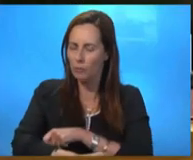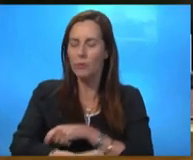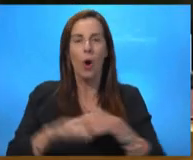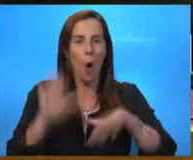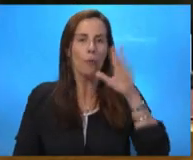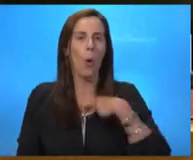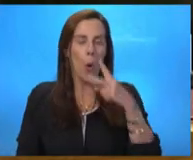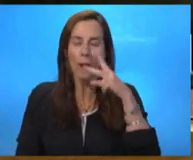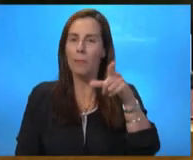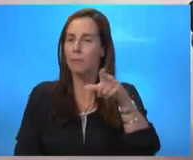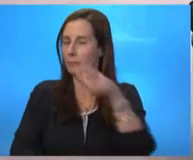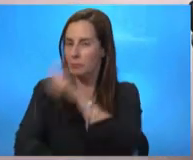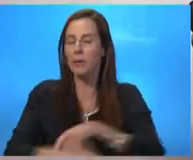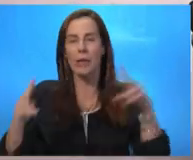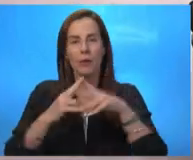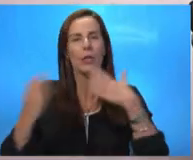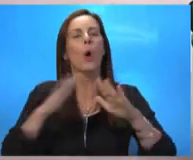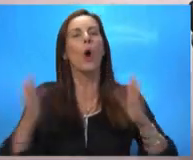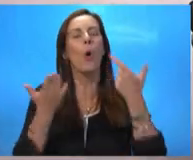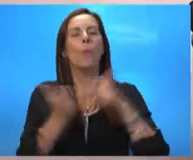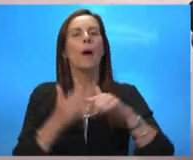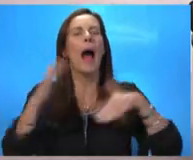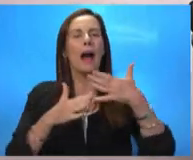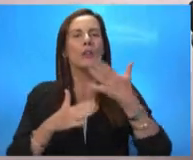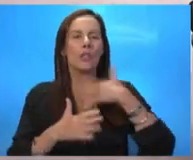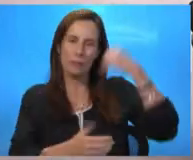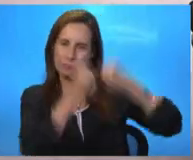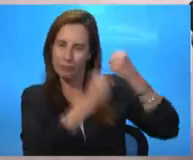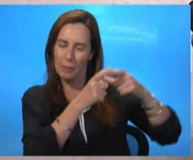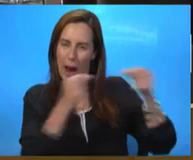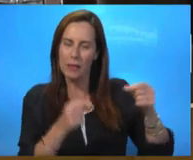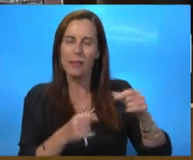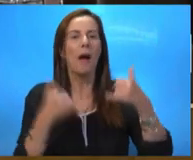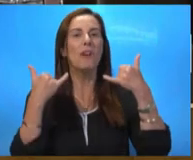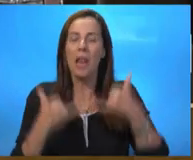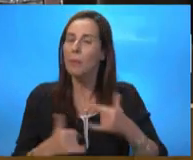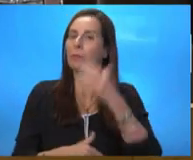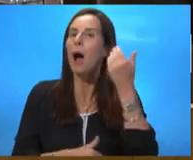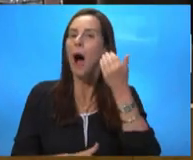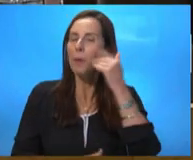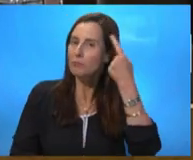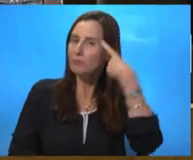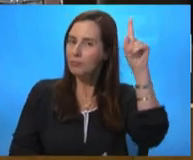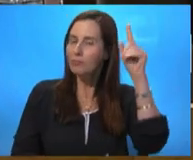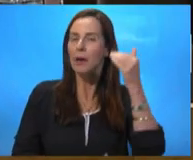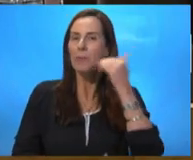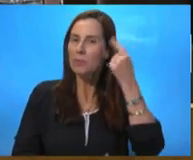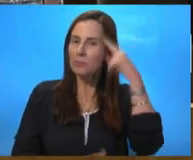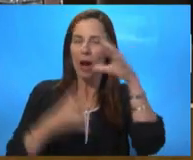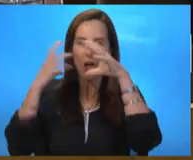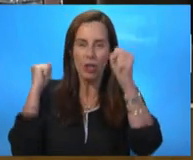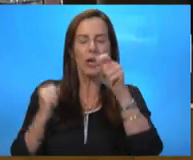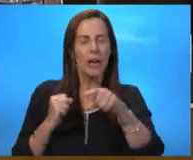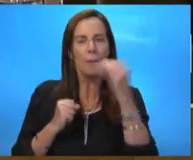את המועצה מתכנסת לדיוני חירום אחרי התקפות ישראליות. הנה הפעם ביוזמת ארצות הברית, ביוזמת השגרירה היילי, יש